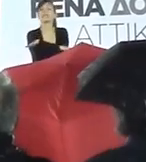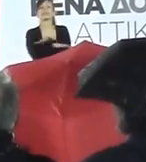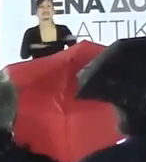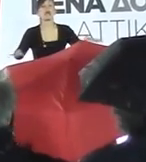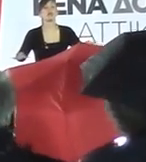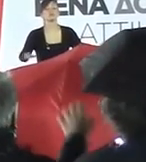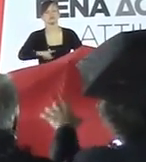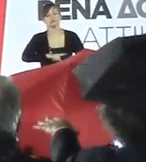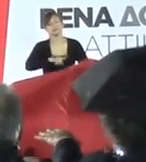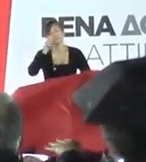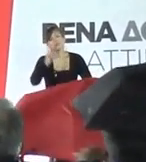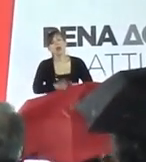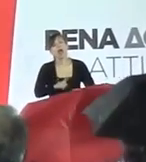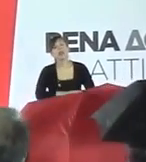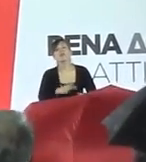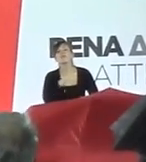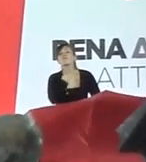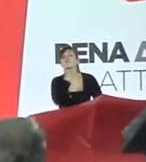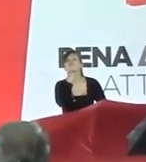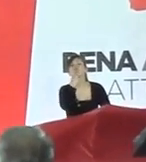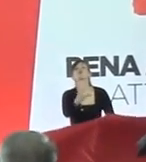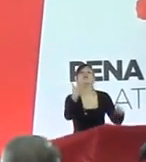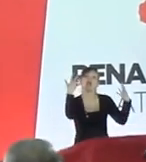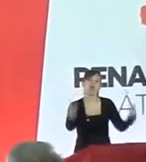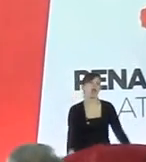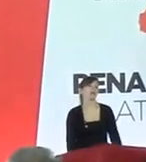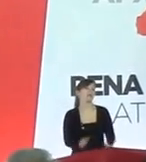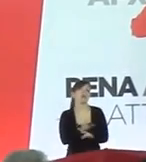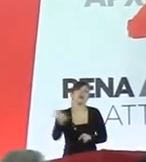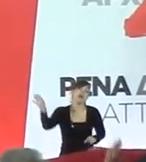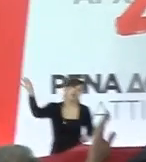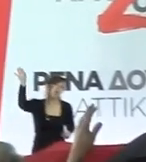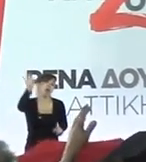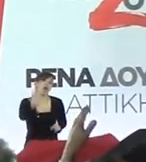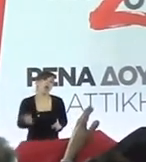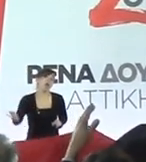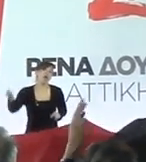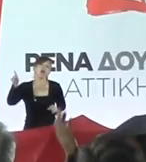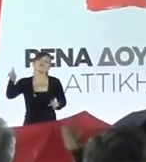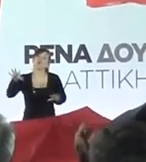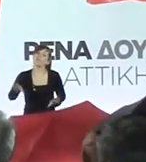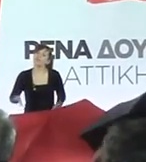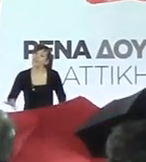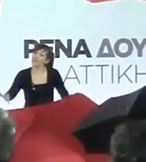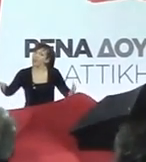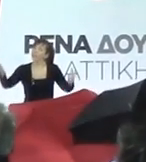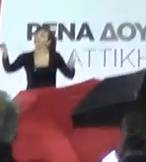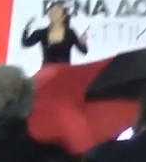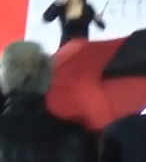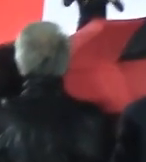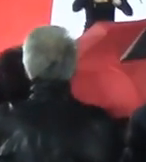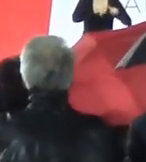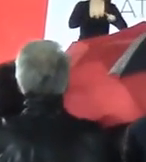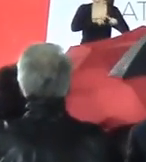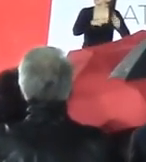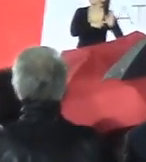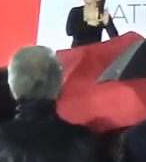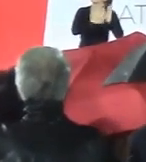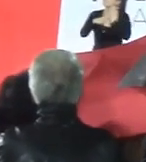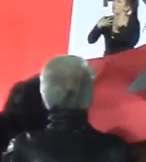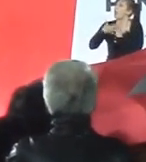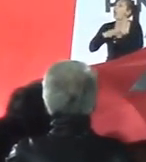Ελλάδα ξαναβρίσκει φωνή και η Ευρώπη ξαναβρίσκει αξιόπιστη εναλλακτική